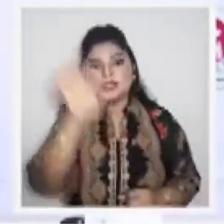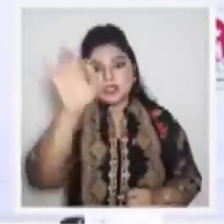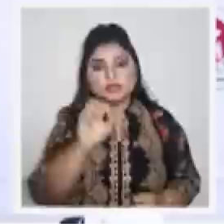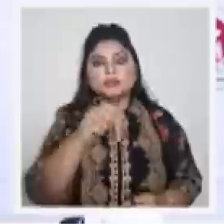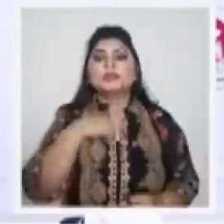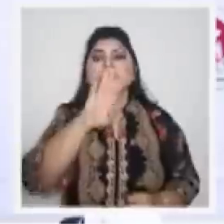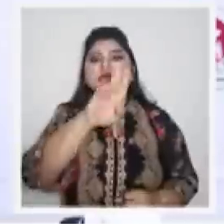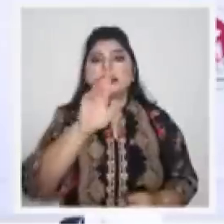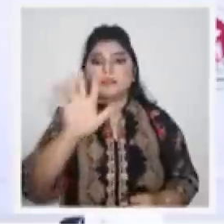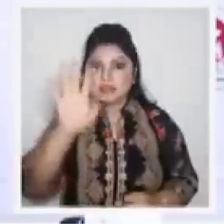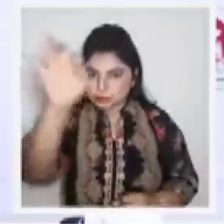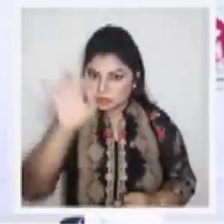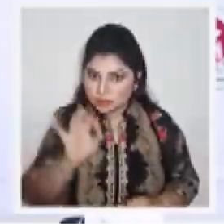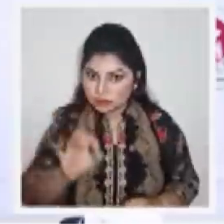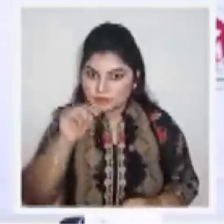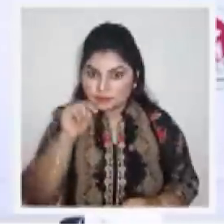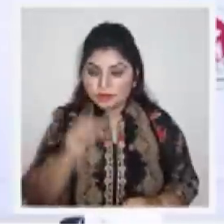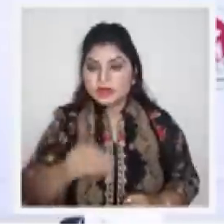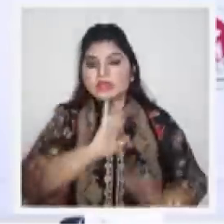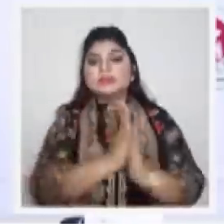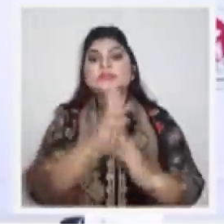2,52,502 জন। 24 ঘন্টায় শনাক্তের হার